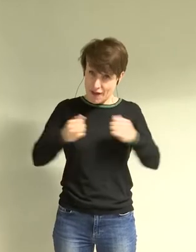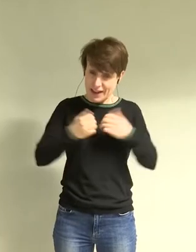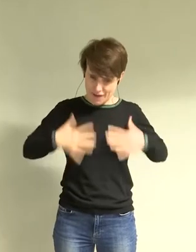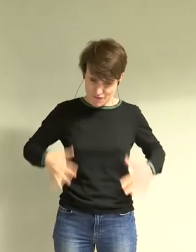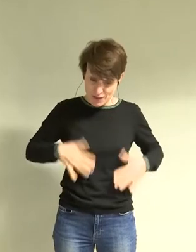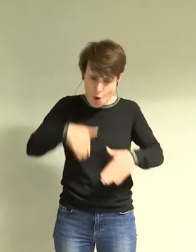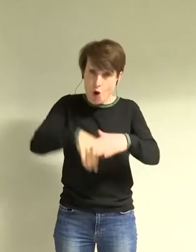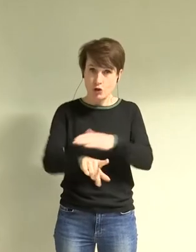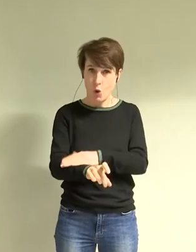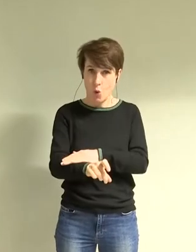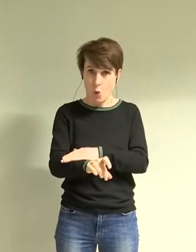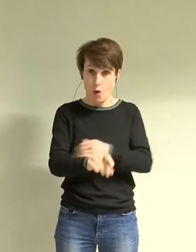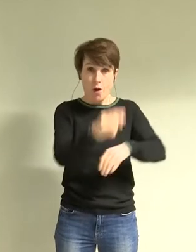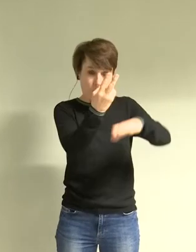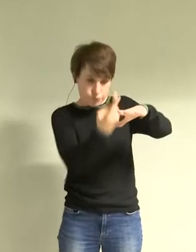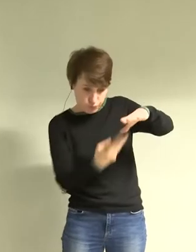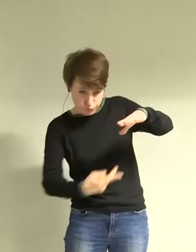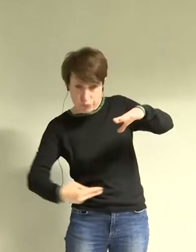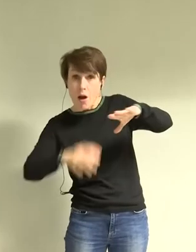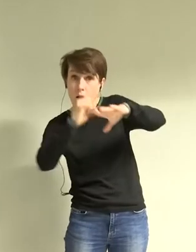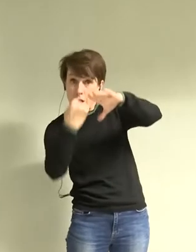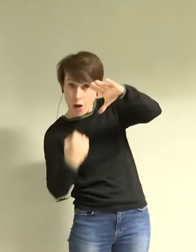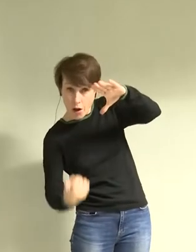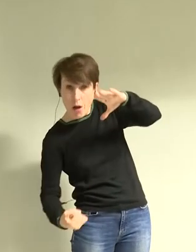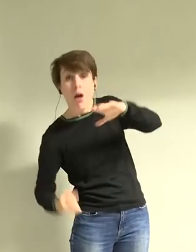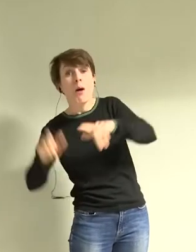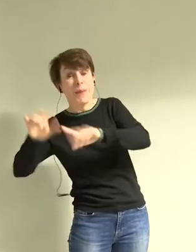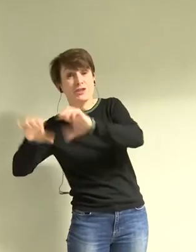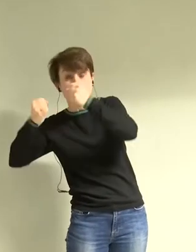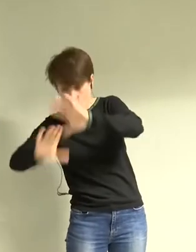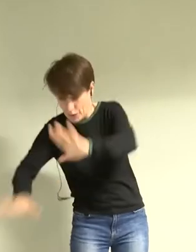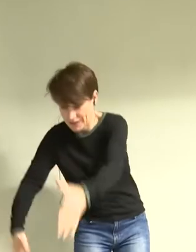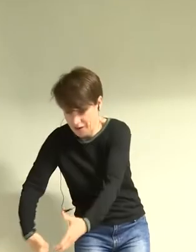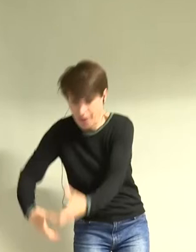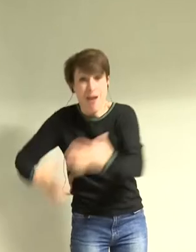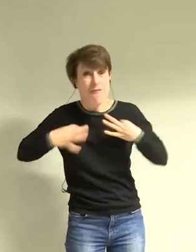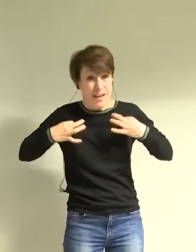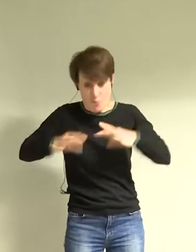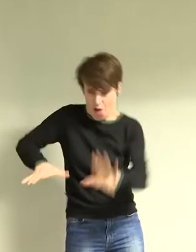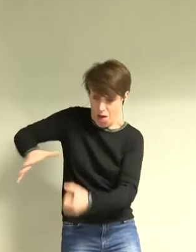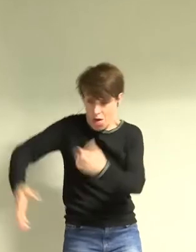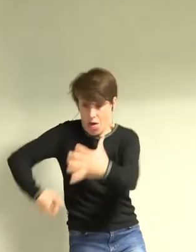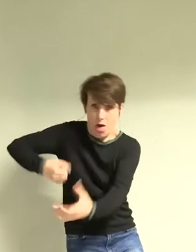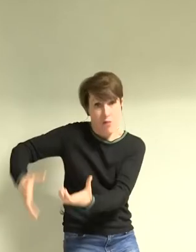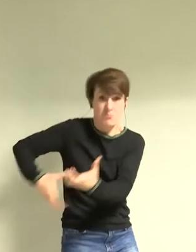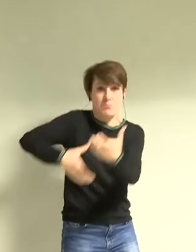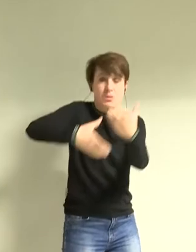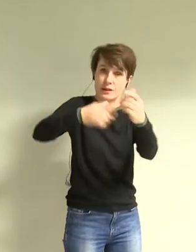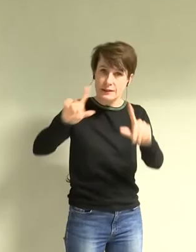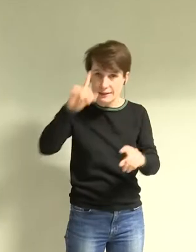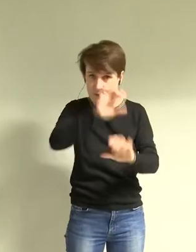sauveteur secouriste a beaucoup plus de mal à remonter sa victime donc rien que d'un point de vue sécuritaire c'est une aberration